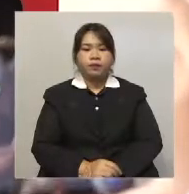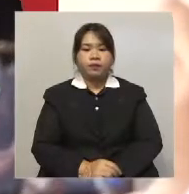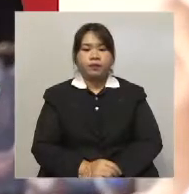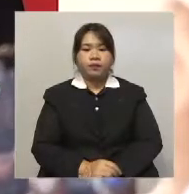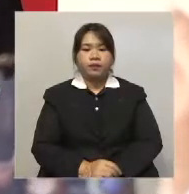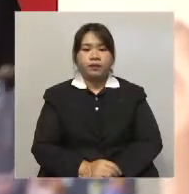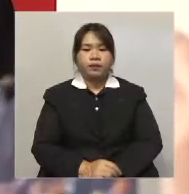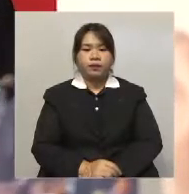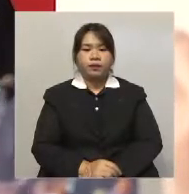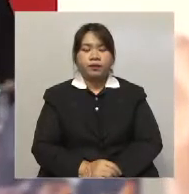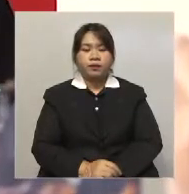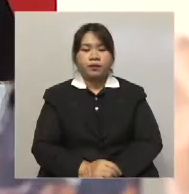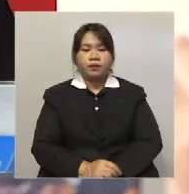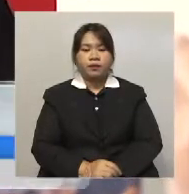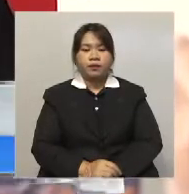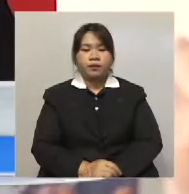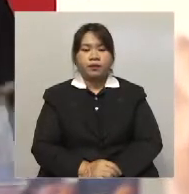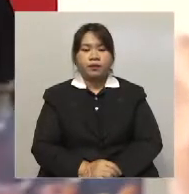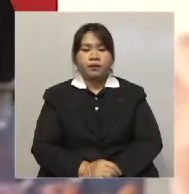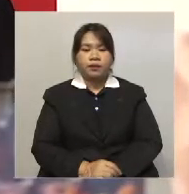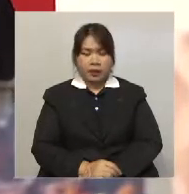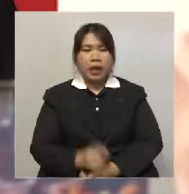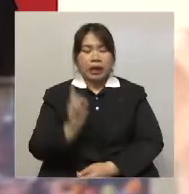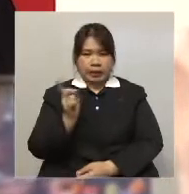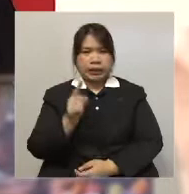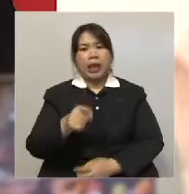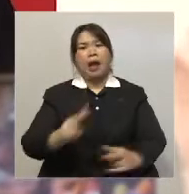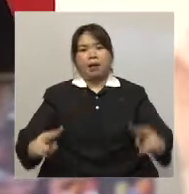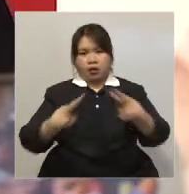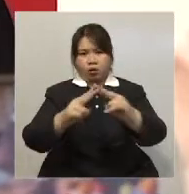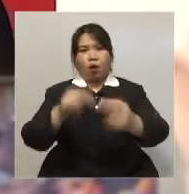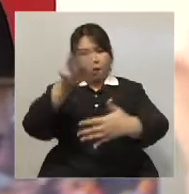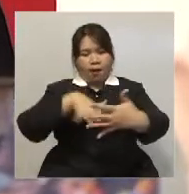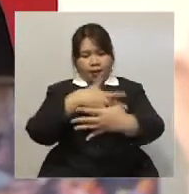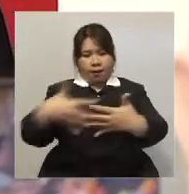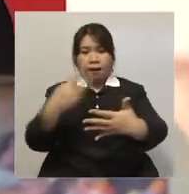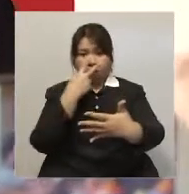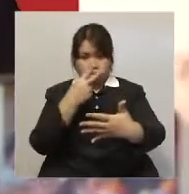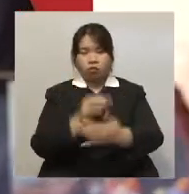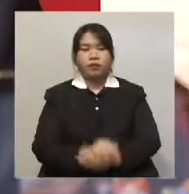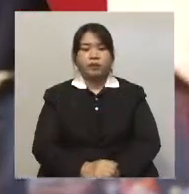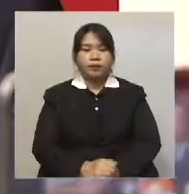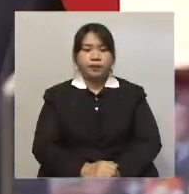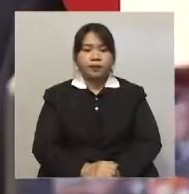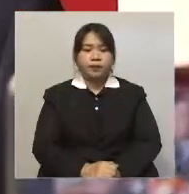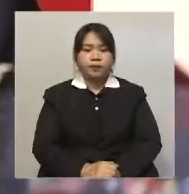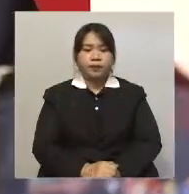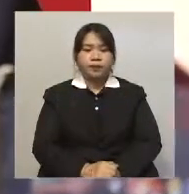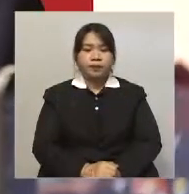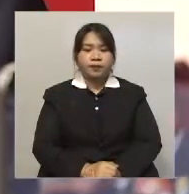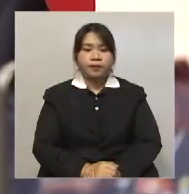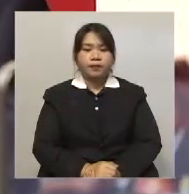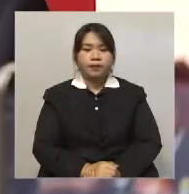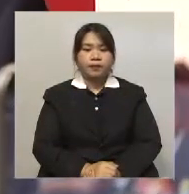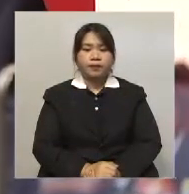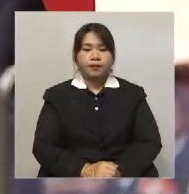ก็คือให้อาจารย์วิศนุไปดูหรือไง กระทรวงศึกษาเขาจะเป็นคนดู ครับแต่ตามหลักการแล้วมันก็ควรจะเลื่อนสอบ